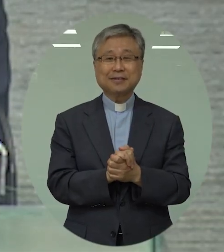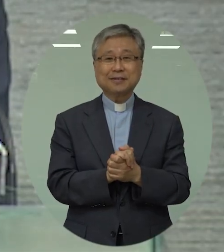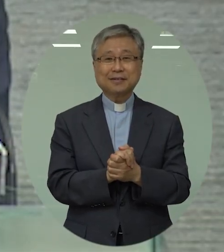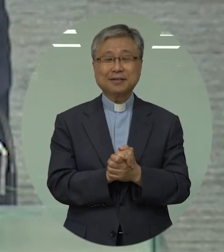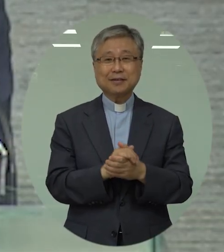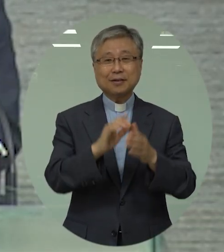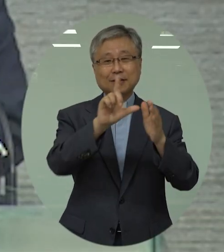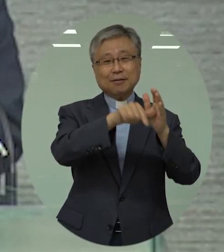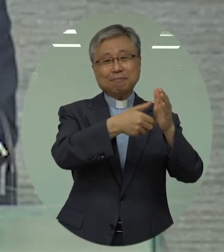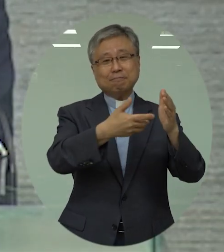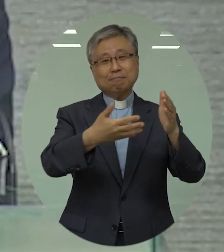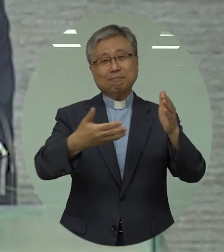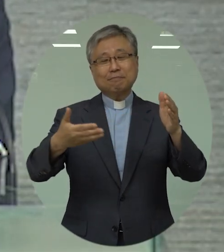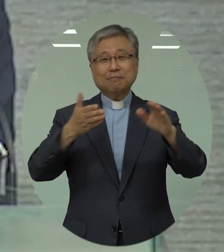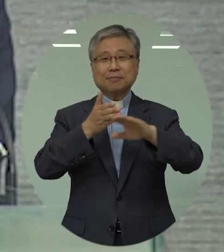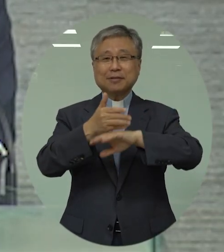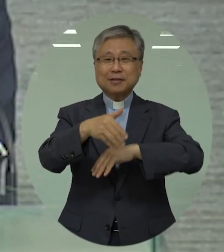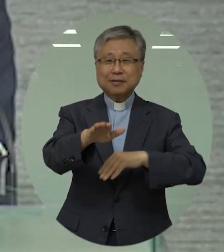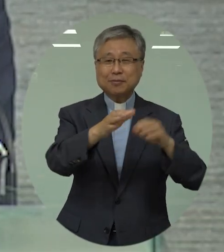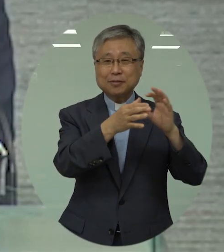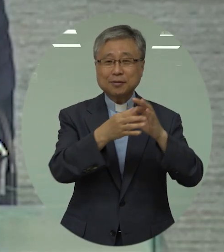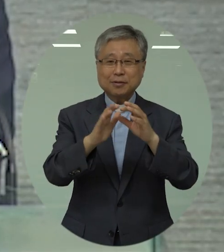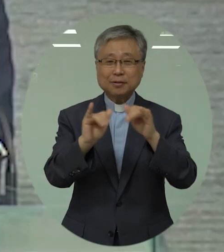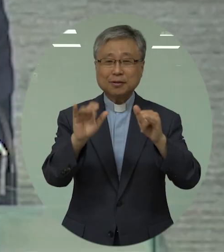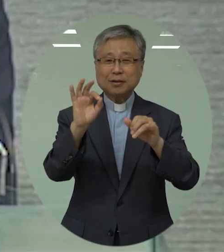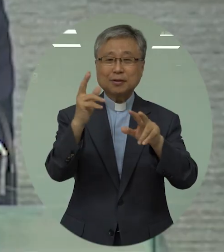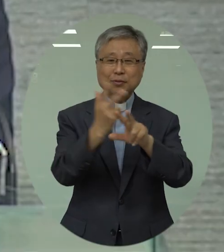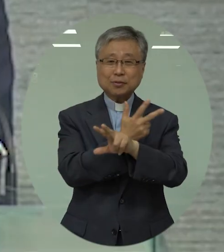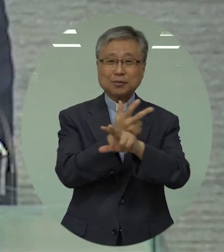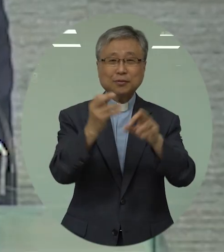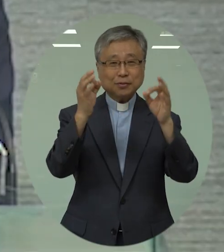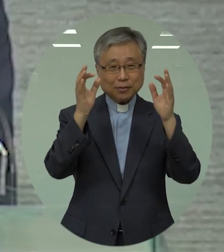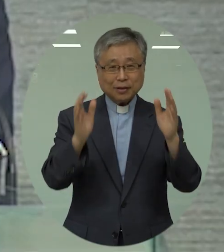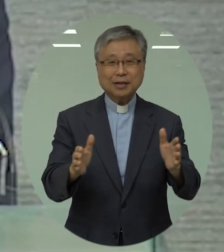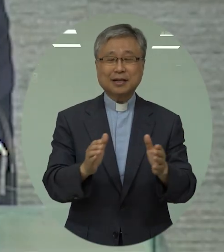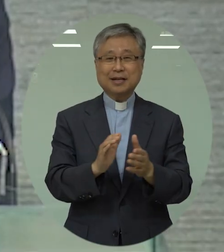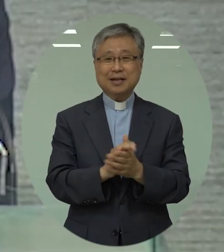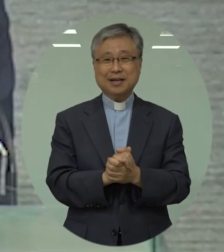근데 세월이 지나가면서 우리 사람들이 그 10주 동안